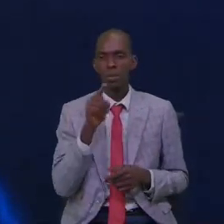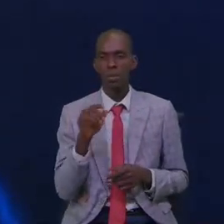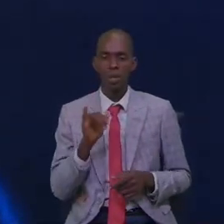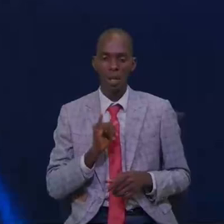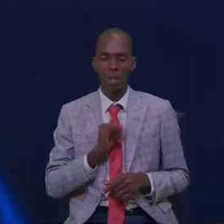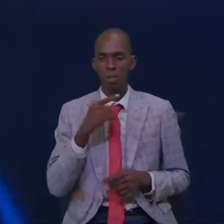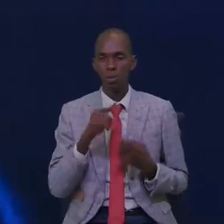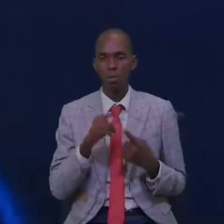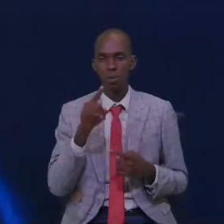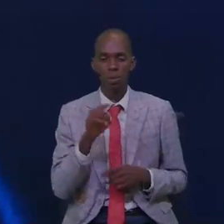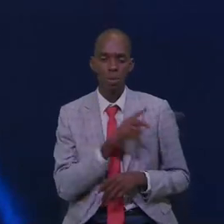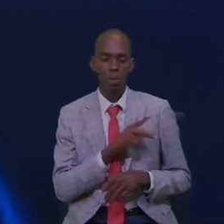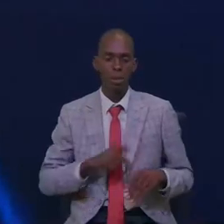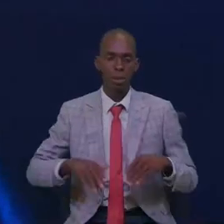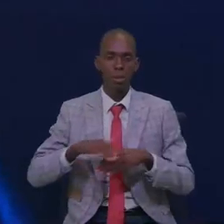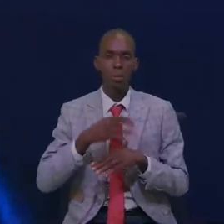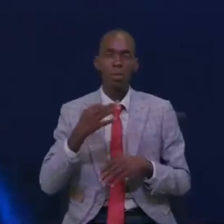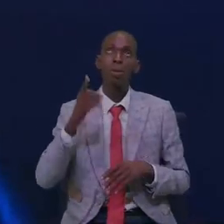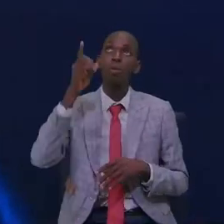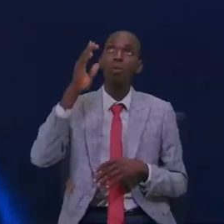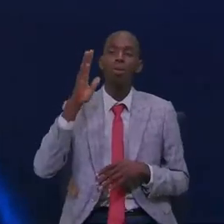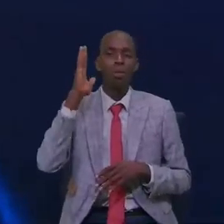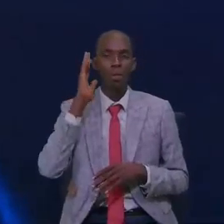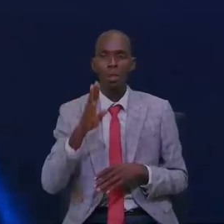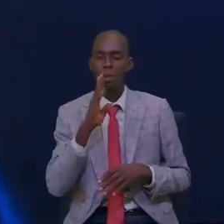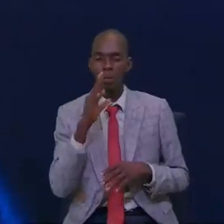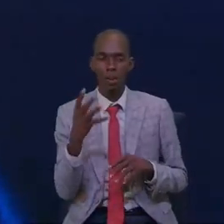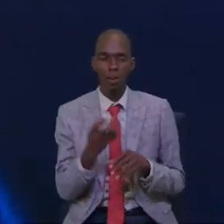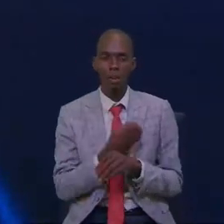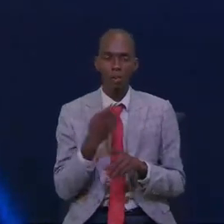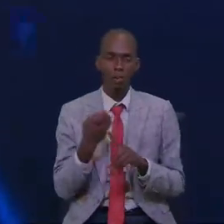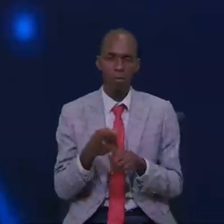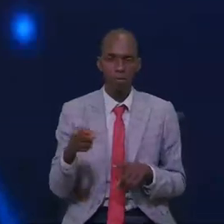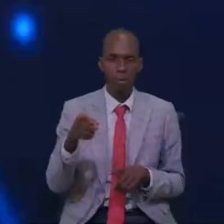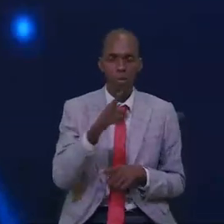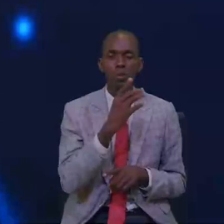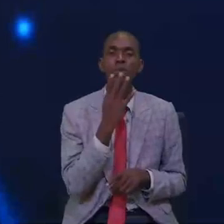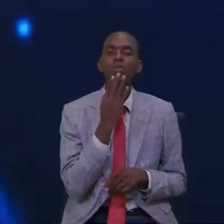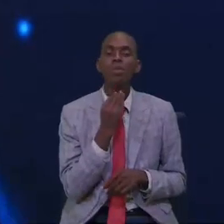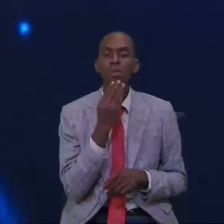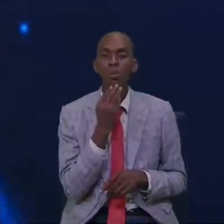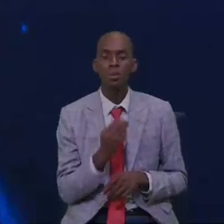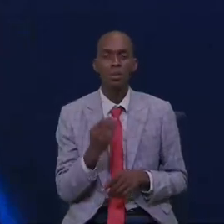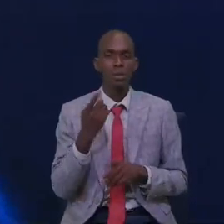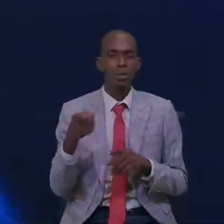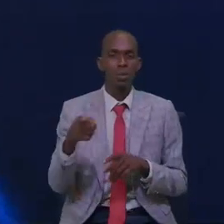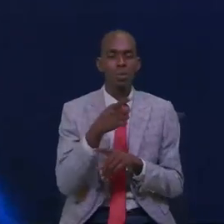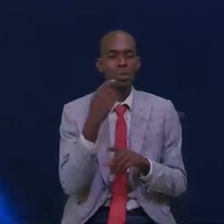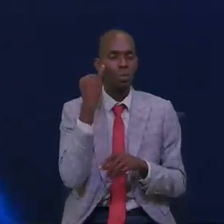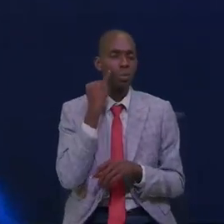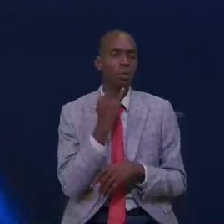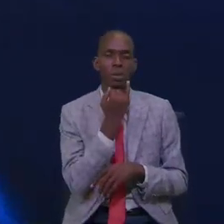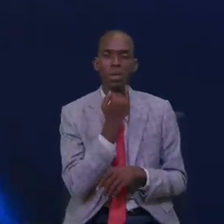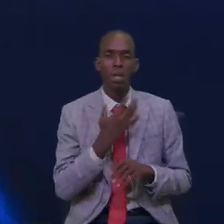43 dit, c'est pourquoi je vous le dis, le royaume de Dieu vous sera enlevé, vous les Juifs et Israélites, et